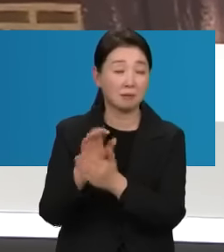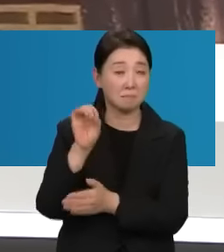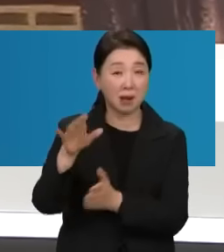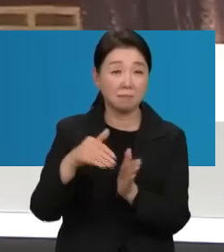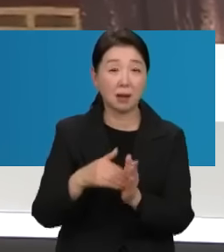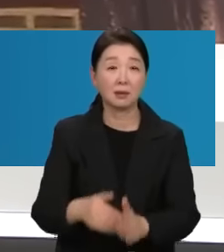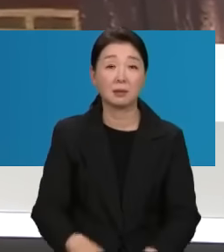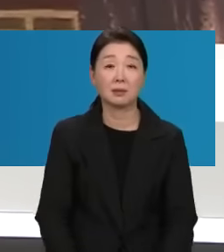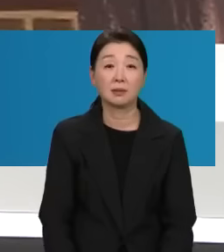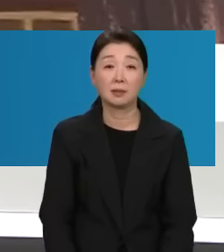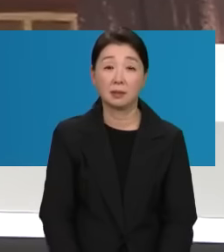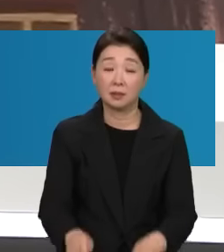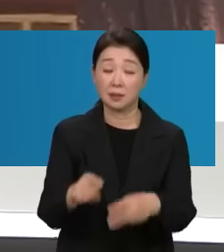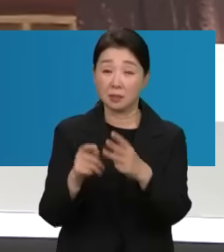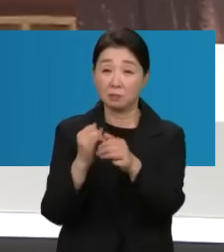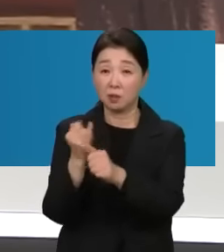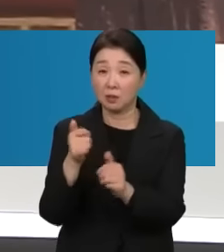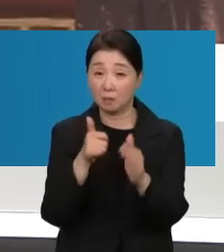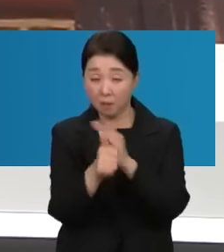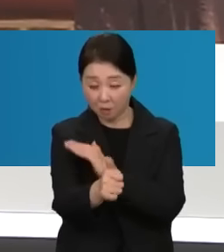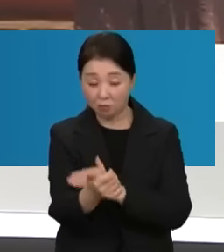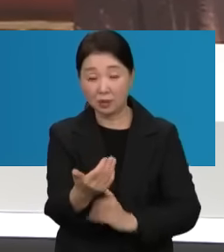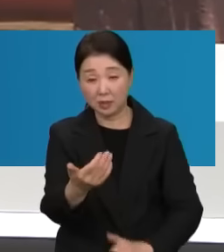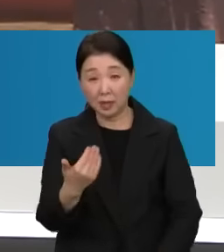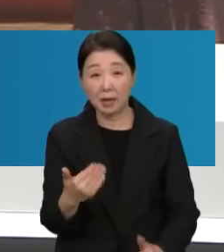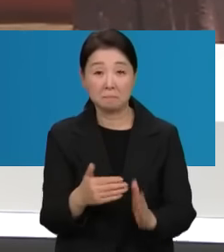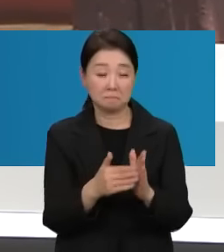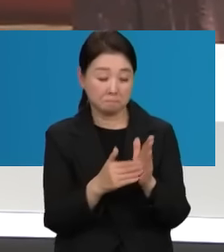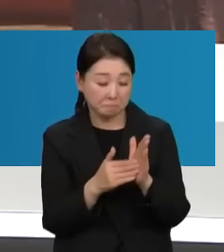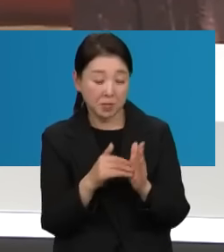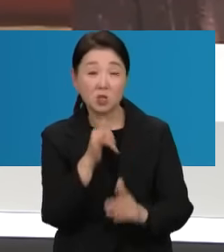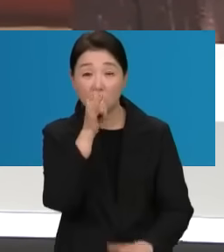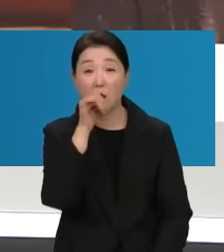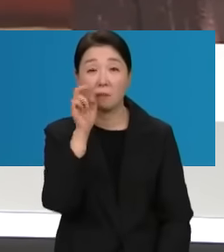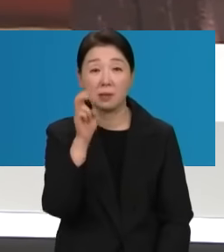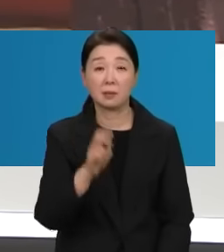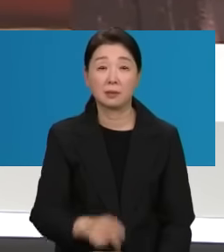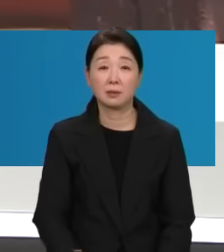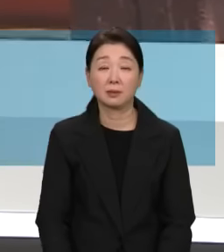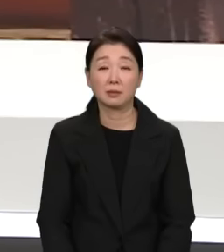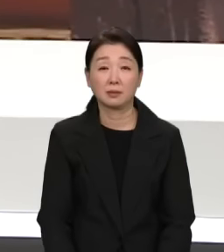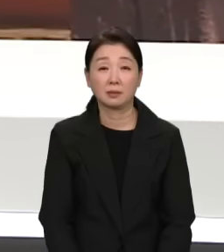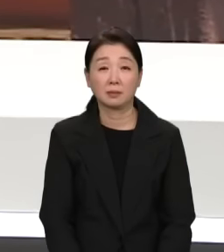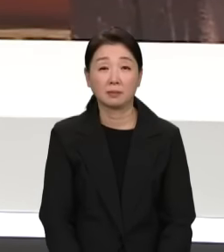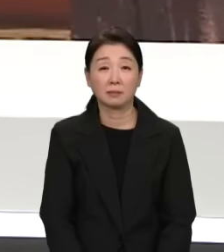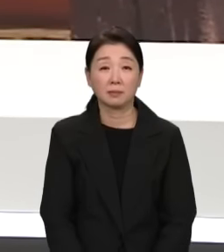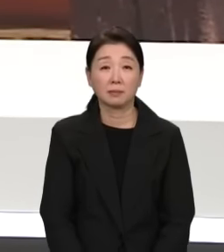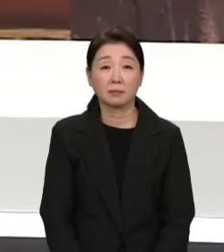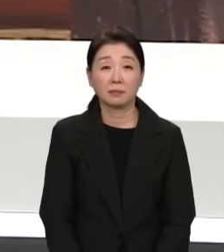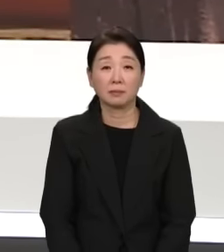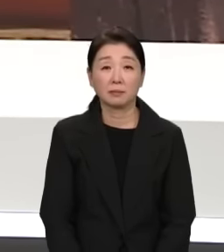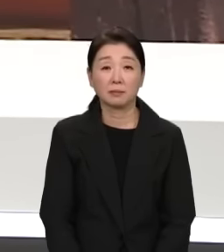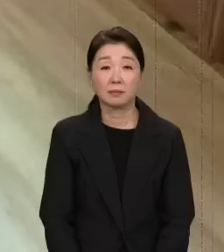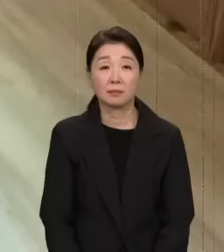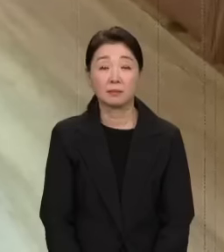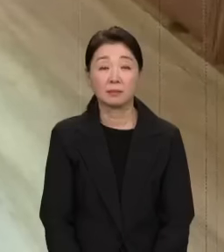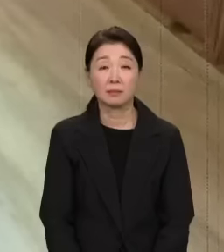말하고 있는데, 김 여사 방문 직전까지 극비리에 준비됐던 걸로 보입니다. 이어서 이희정 기자입니다.